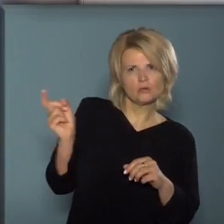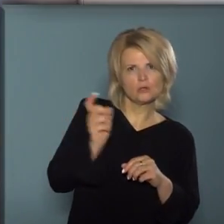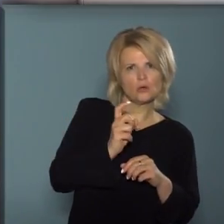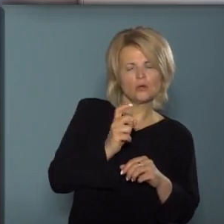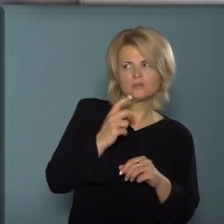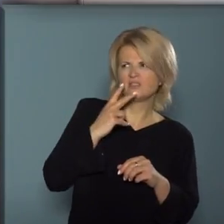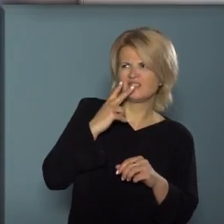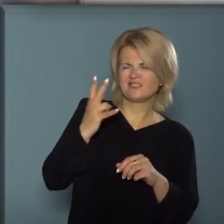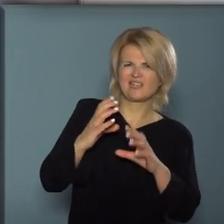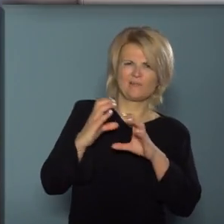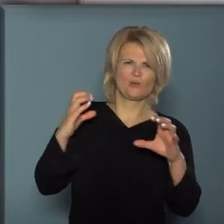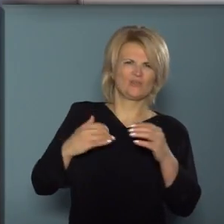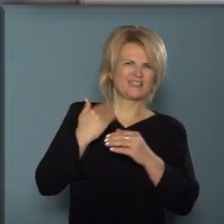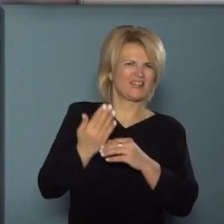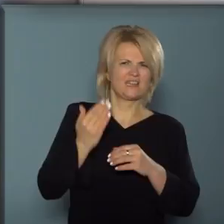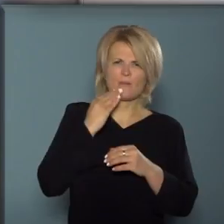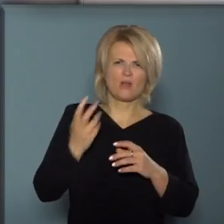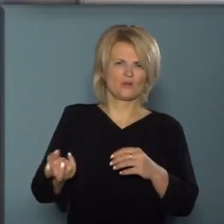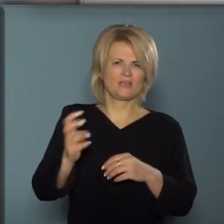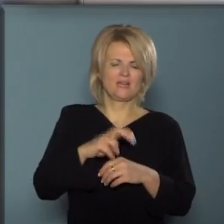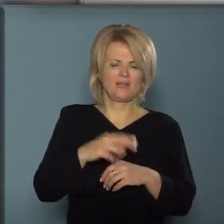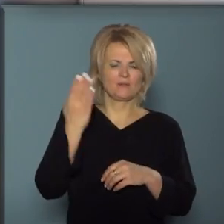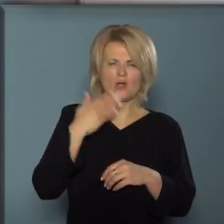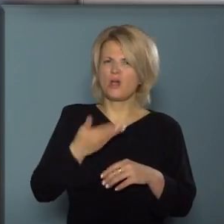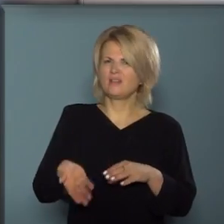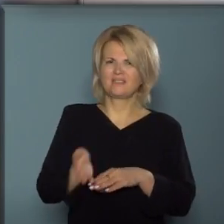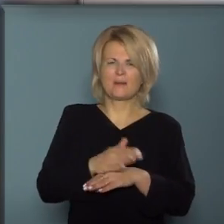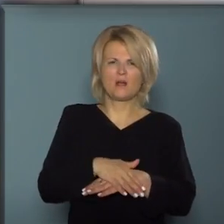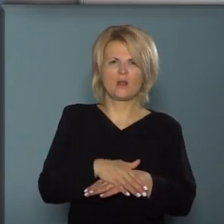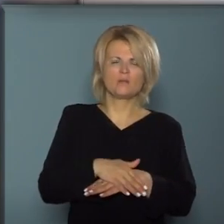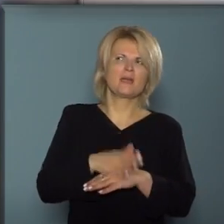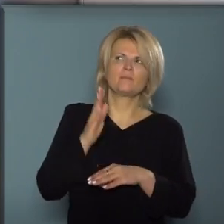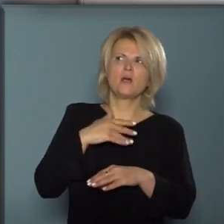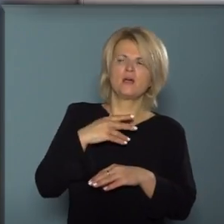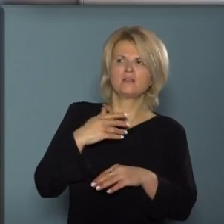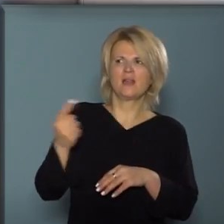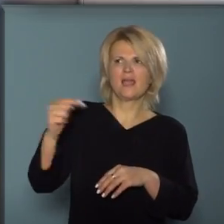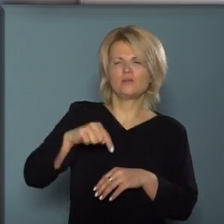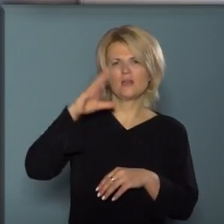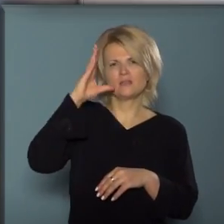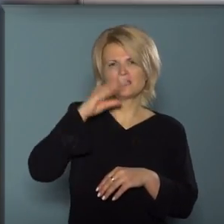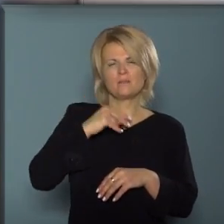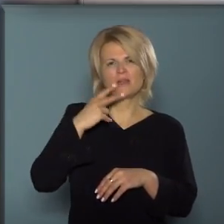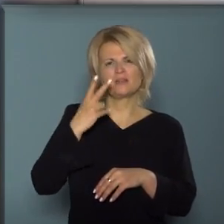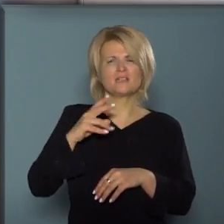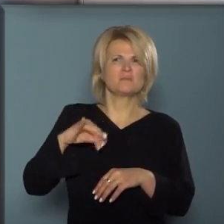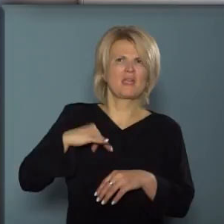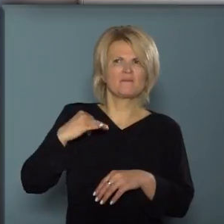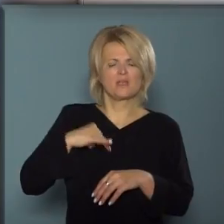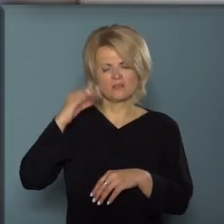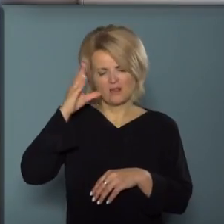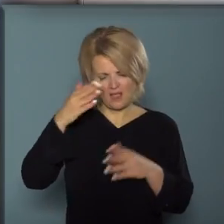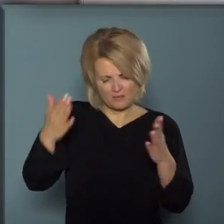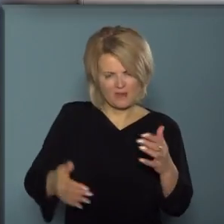hogy ez tök gáz, busz elé nem lépek ki, mert hogyha nem halok meg, lejönnek, majd csopánkodnak az emberek, hogy jaj, milyen fiatal,